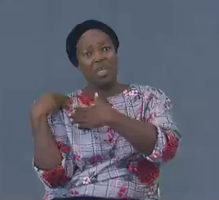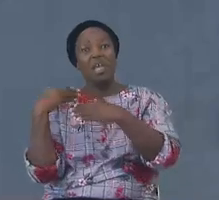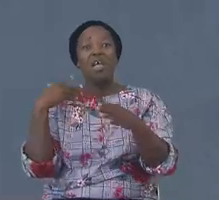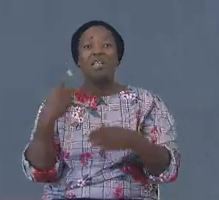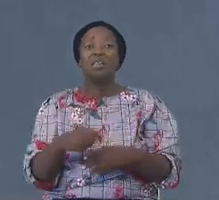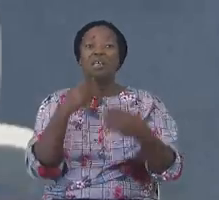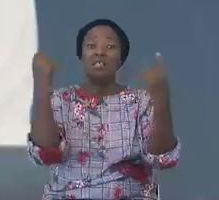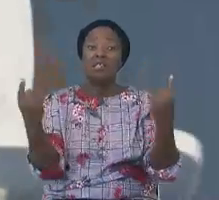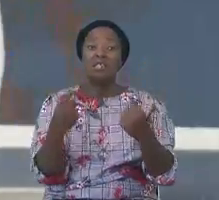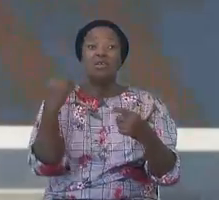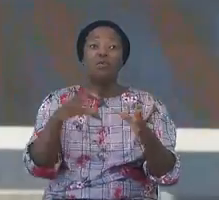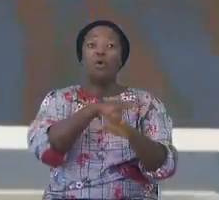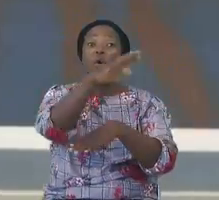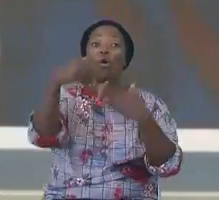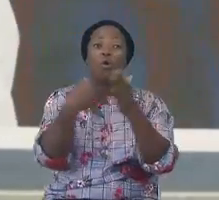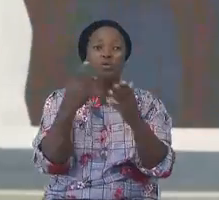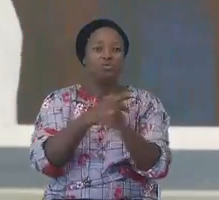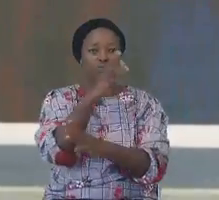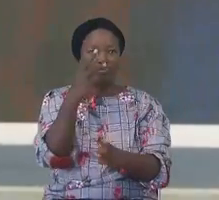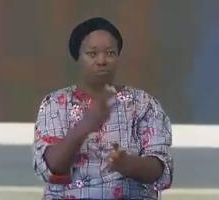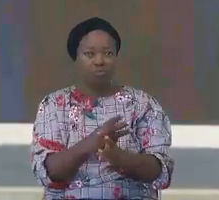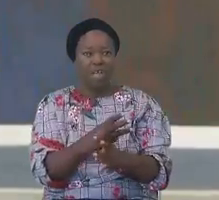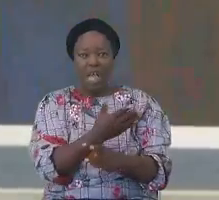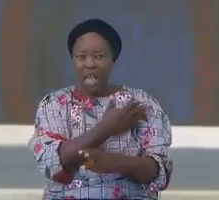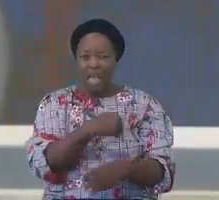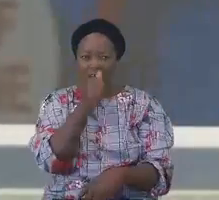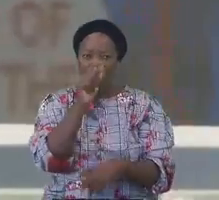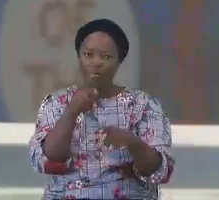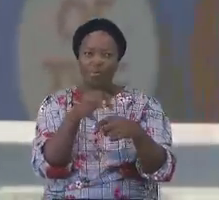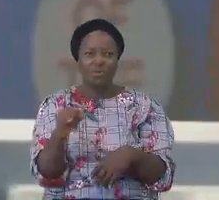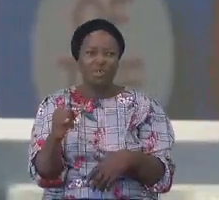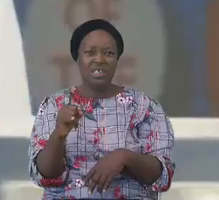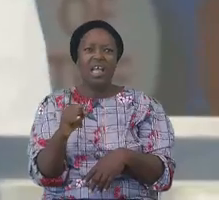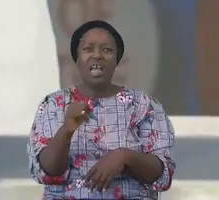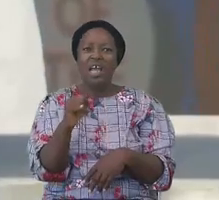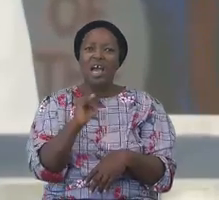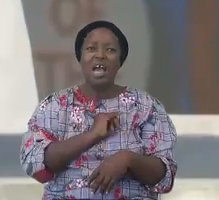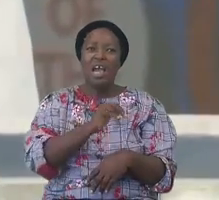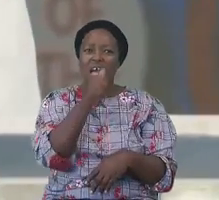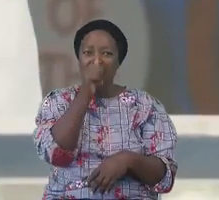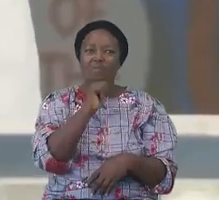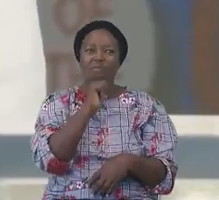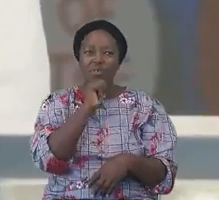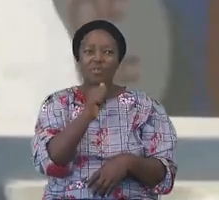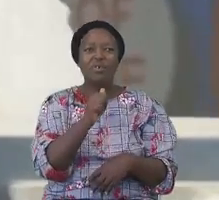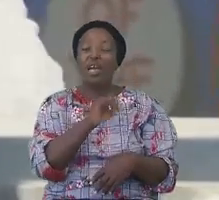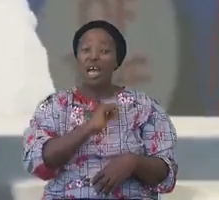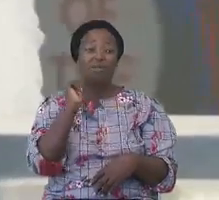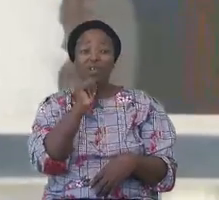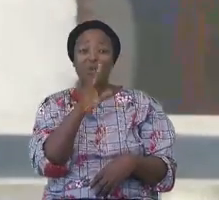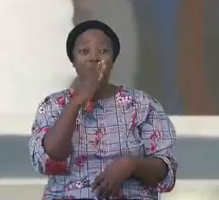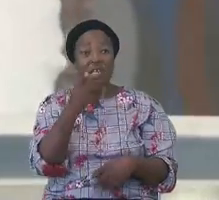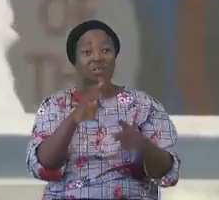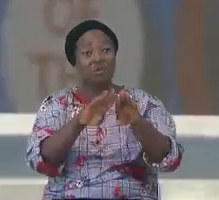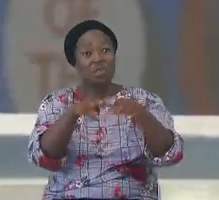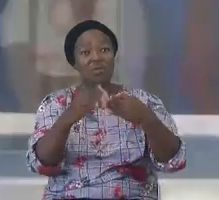envoyé. C'est pourquoi il m'a envoyé, pour que je porte les iniquités de tout le monde entier. Et je m'en